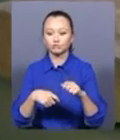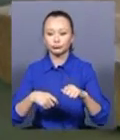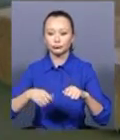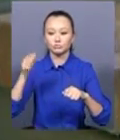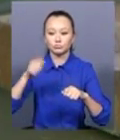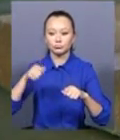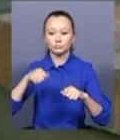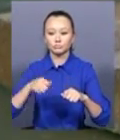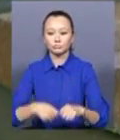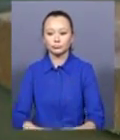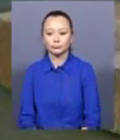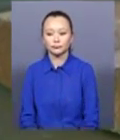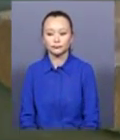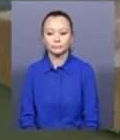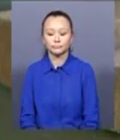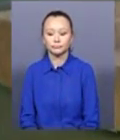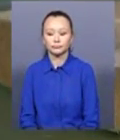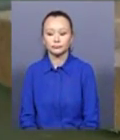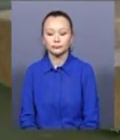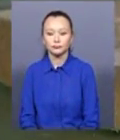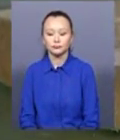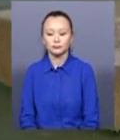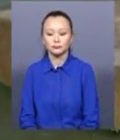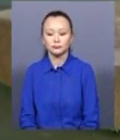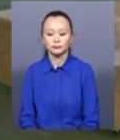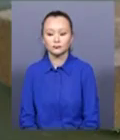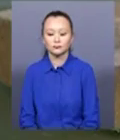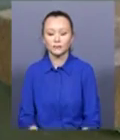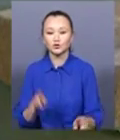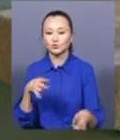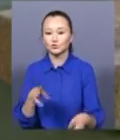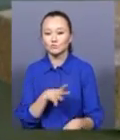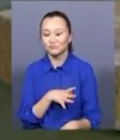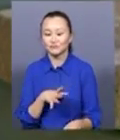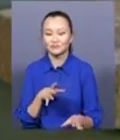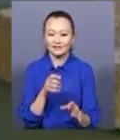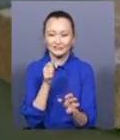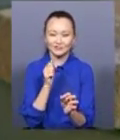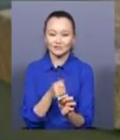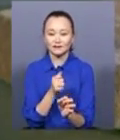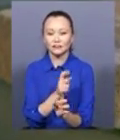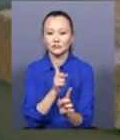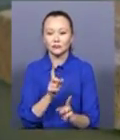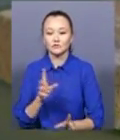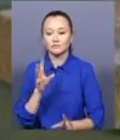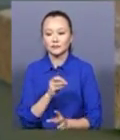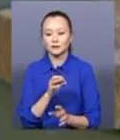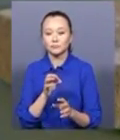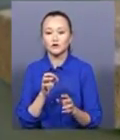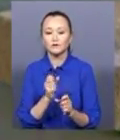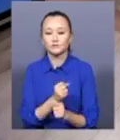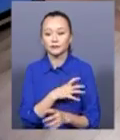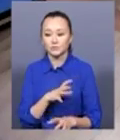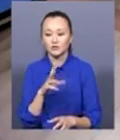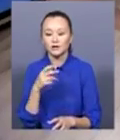вбивается молотком гвоздь. Женщине не нужно быть особо меткой, чтобы не повредить свои пальцы. Опять же, еще один лайфхак